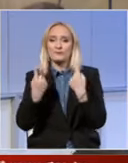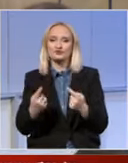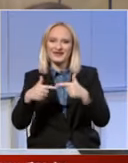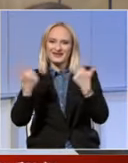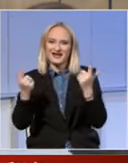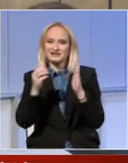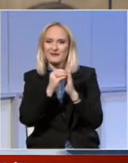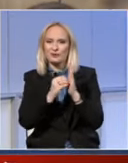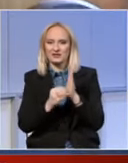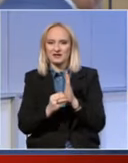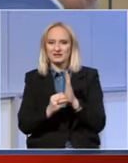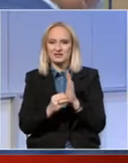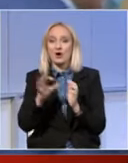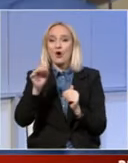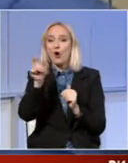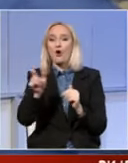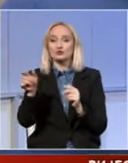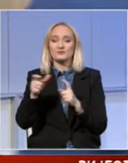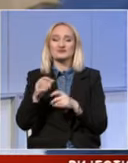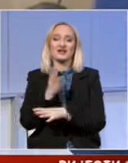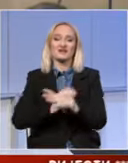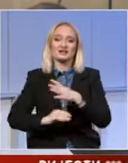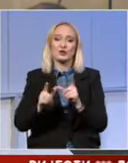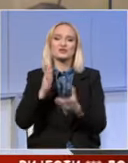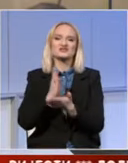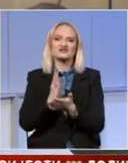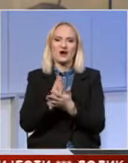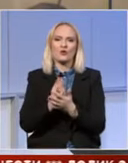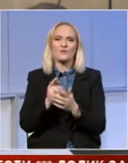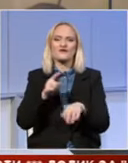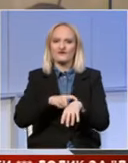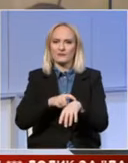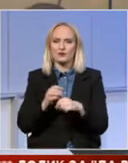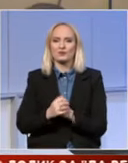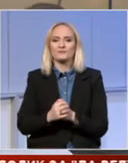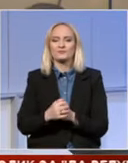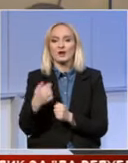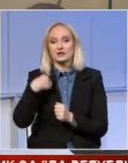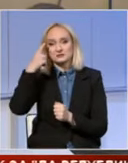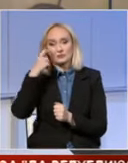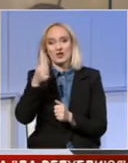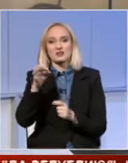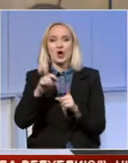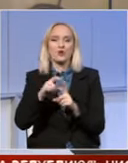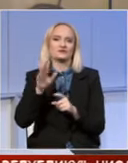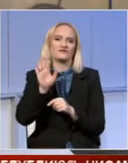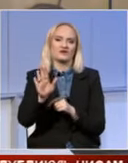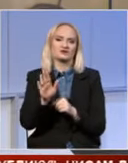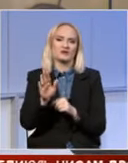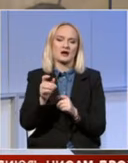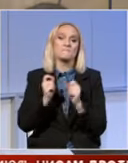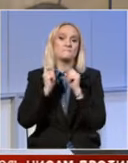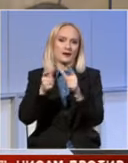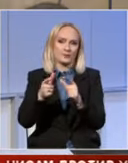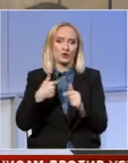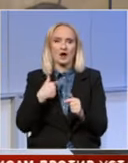jasni podaci o osobama sa invaliditetom u svakom trenutku. Znam da je ovo jedna od vaših